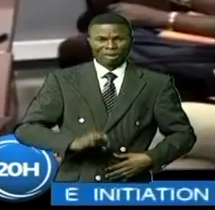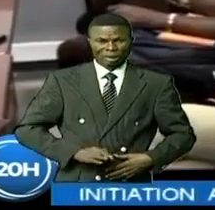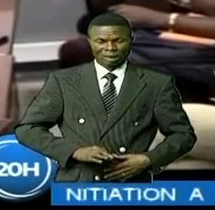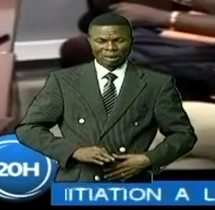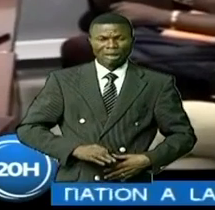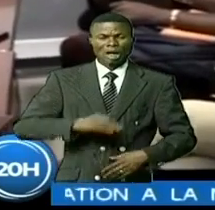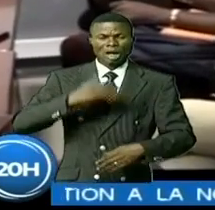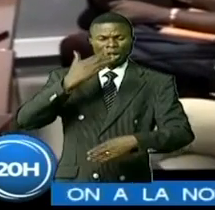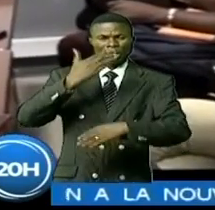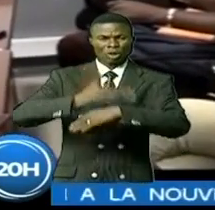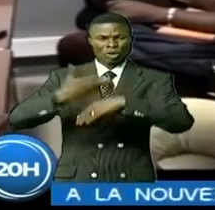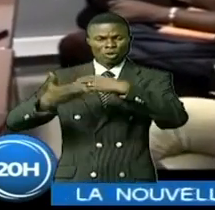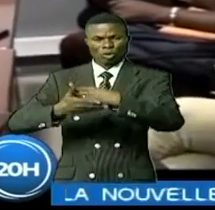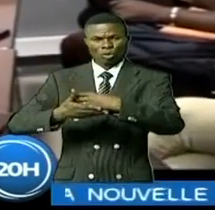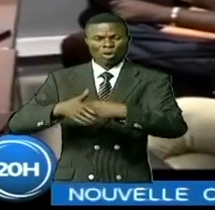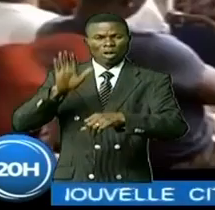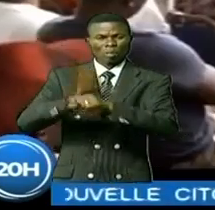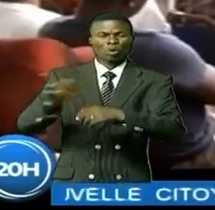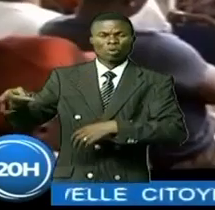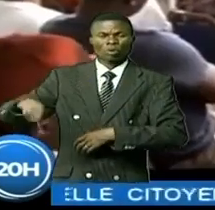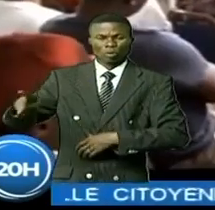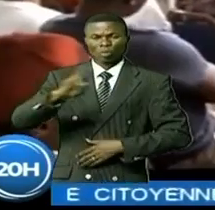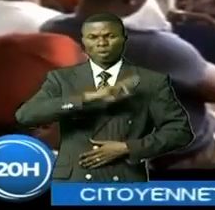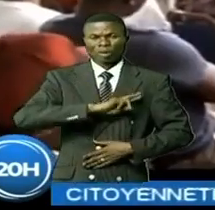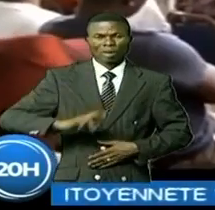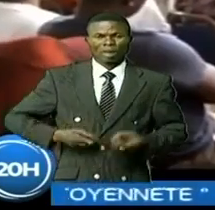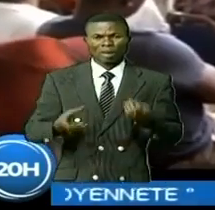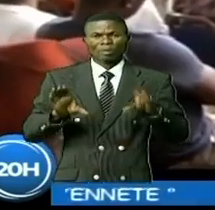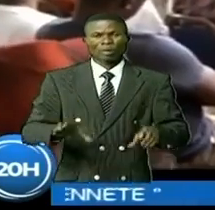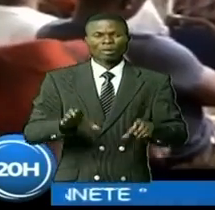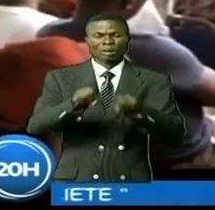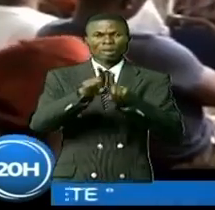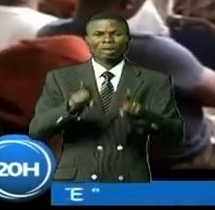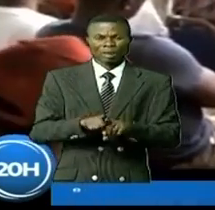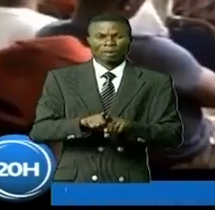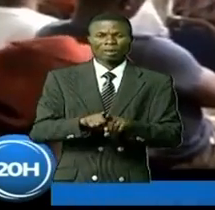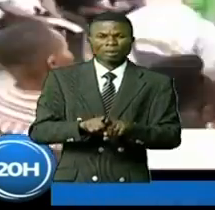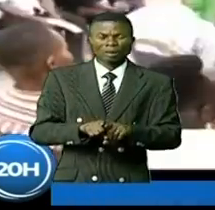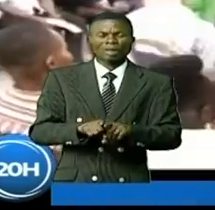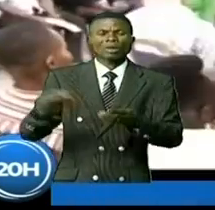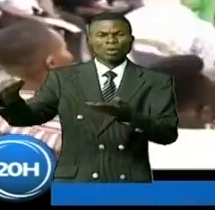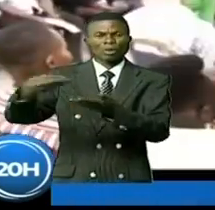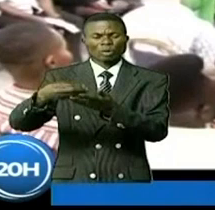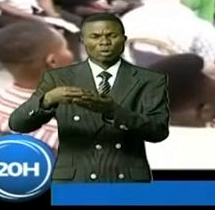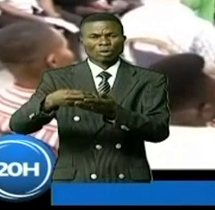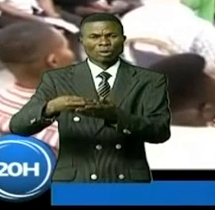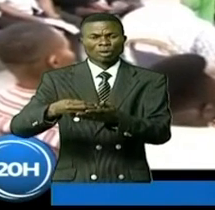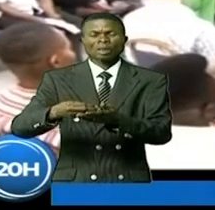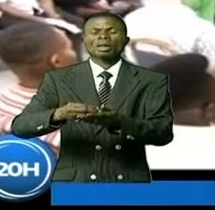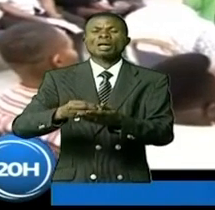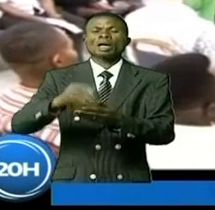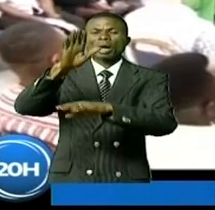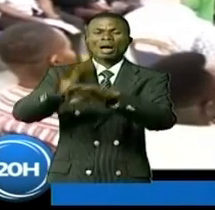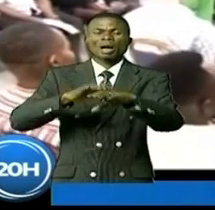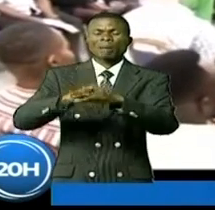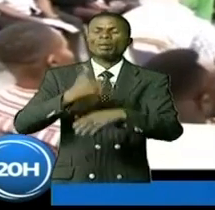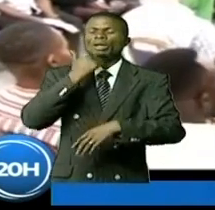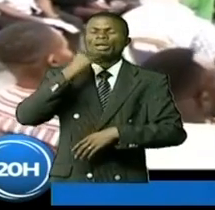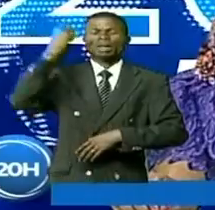dans plusieurs provinces de la République démocratique du Congo et a mobilisé plusieurs bailleurs internationaux pour sa